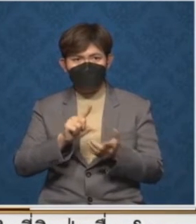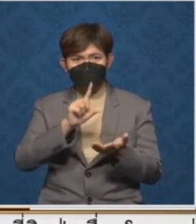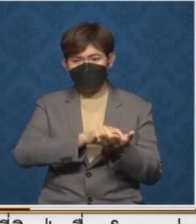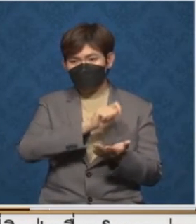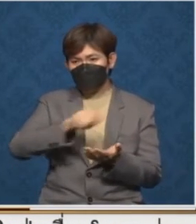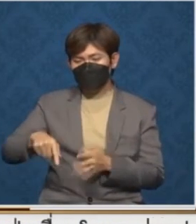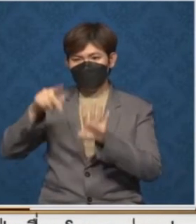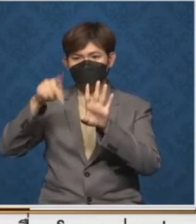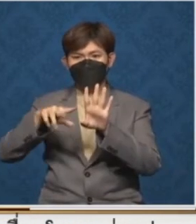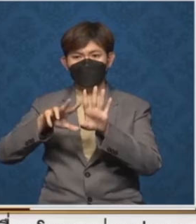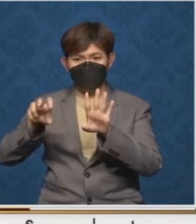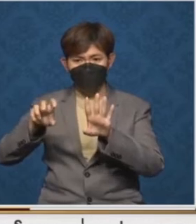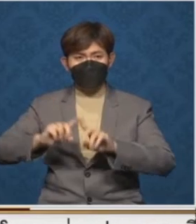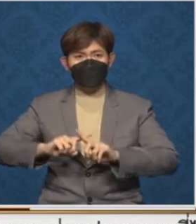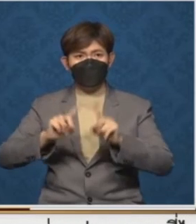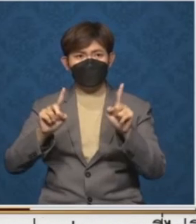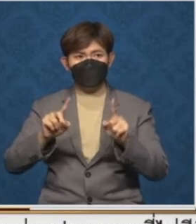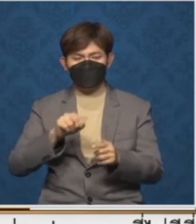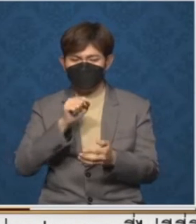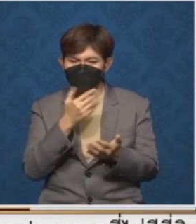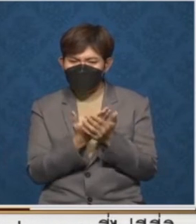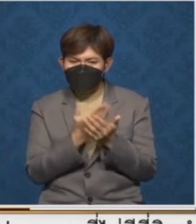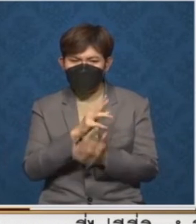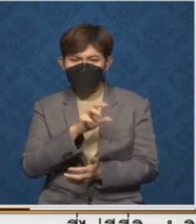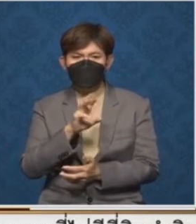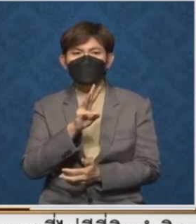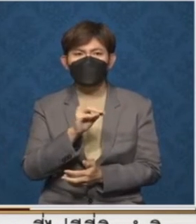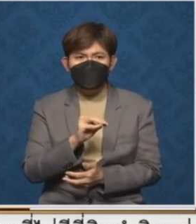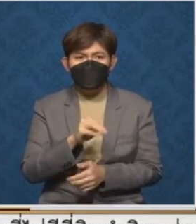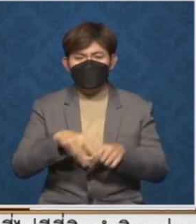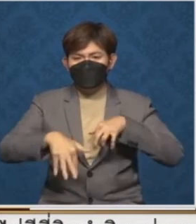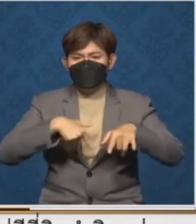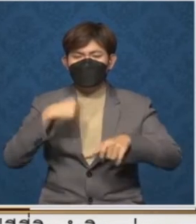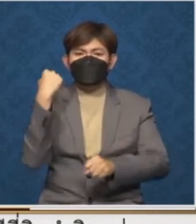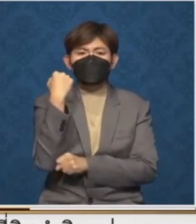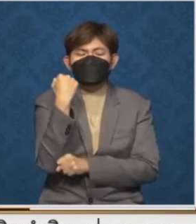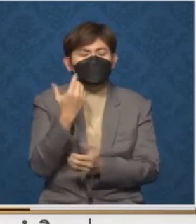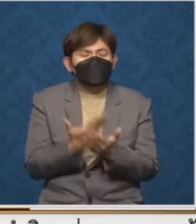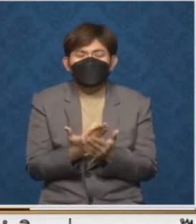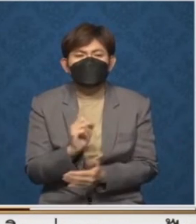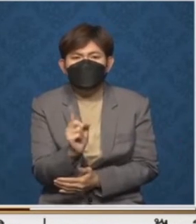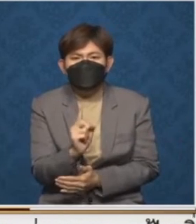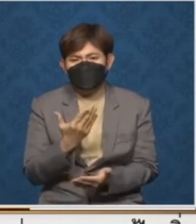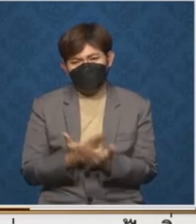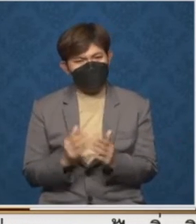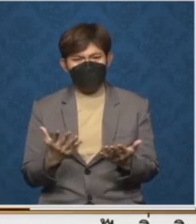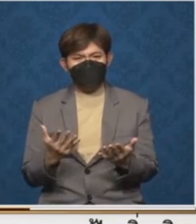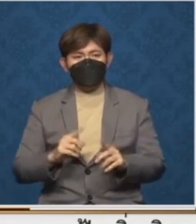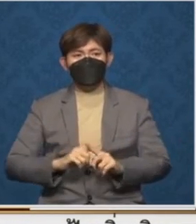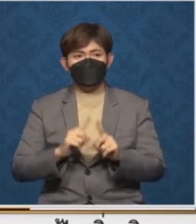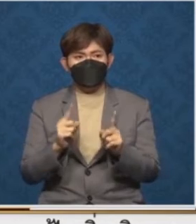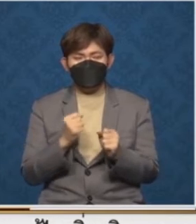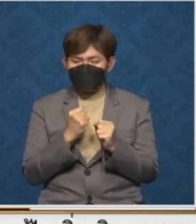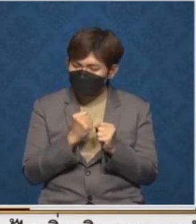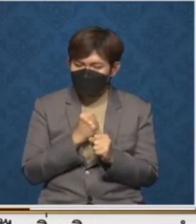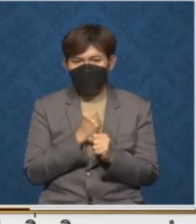งวงเงีต้องใช้คำวางวงเงีรูปขึ้นมาเพียนาชุดละ 70 บาทก่อนจะออกไปแกปราชาชนผมถามทาน